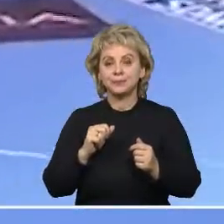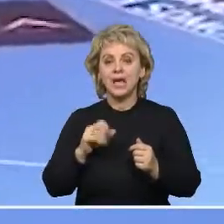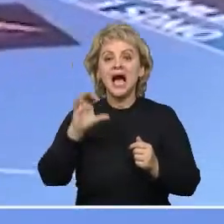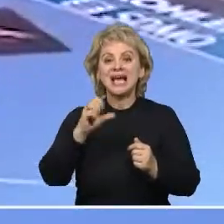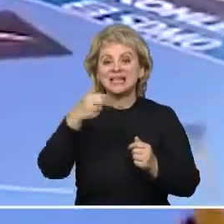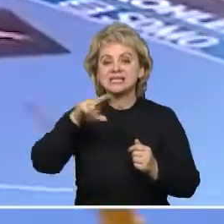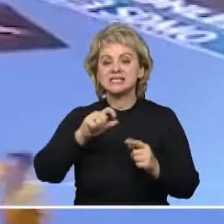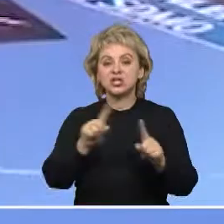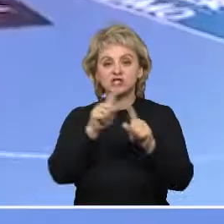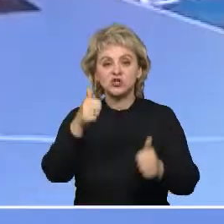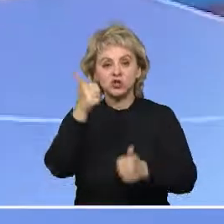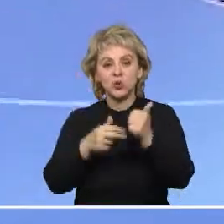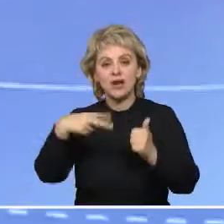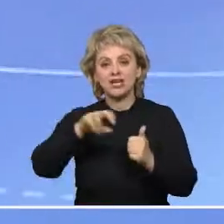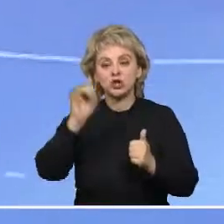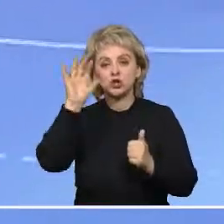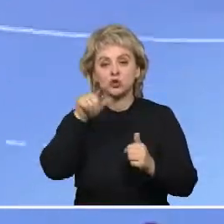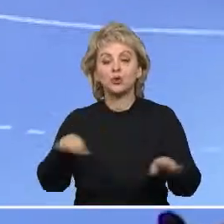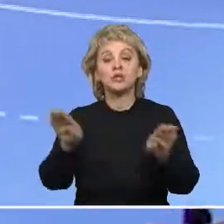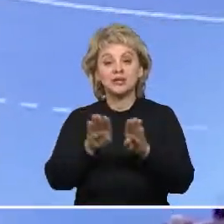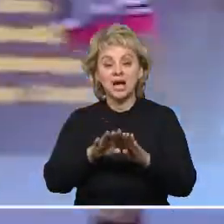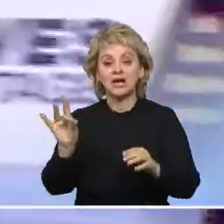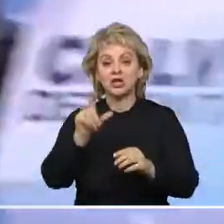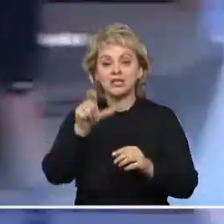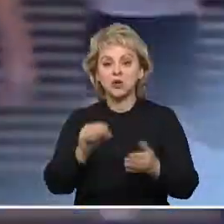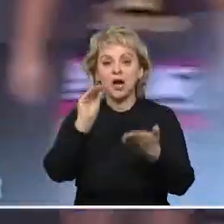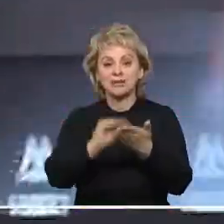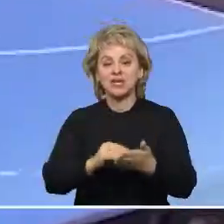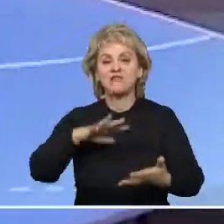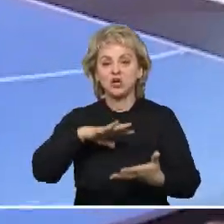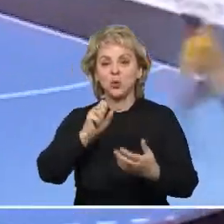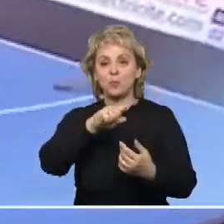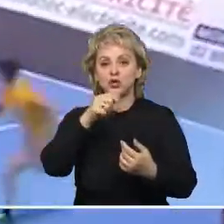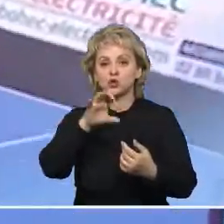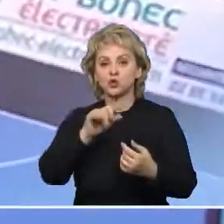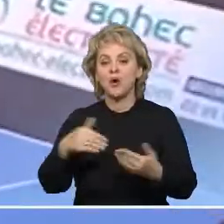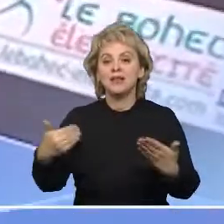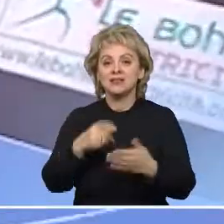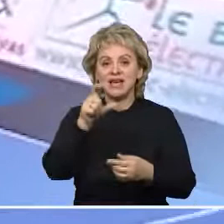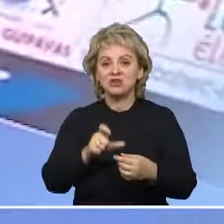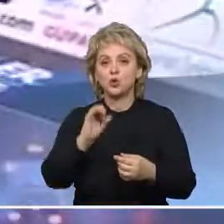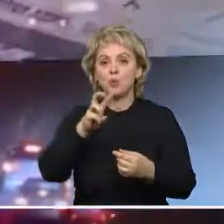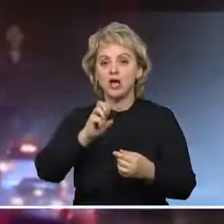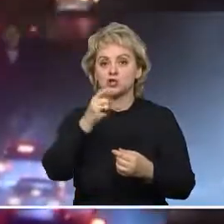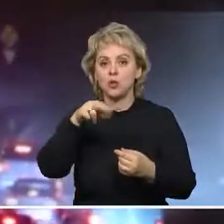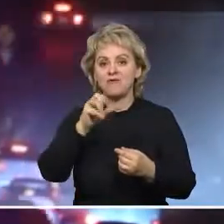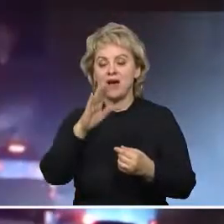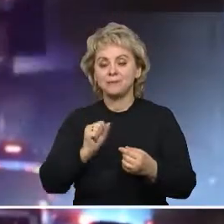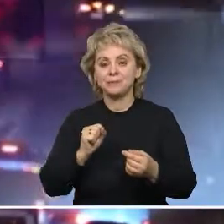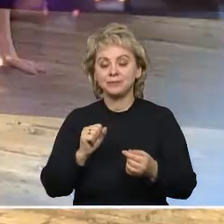Анна Сень, звезда тура Лиги чемпионов, также из ростовчанок отмечены вратарь Писсоа и новичок Маслова.